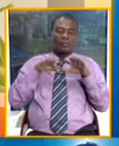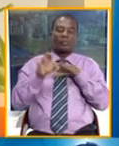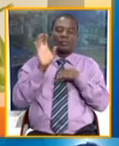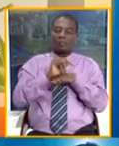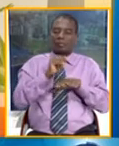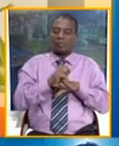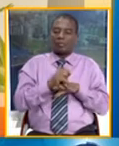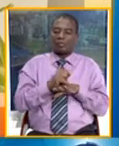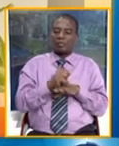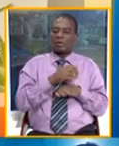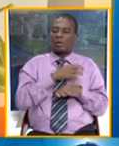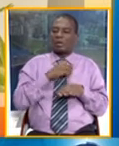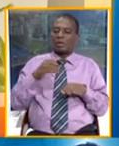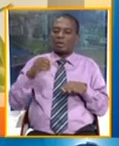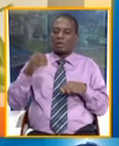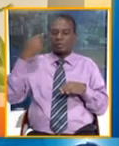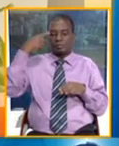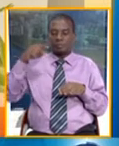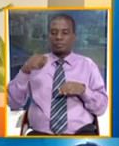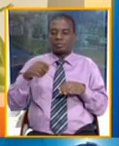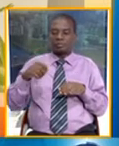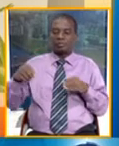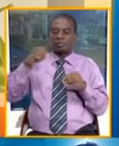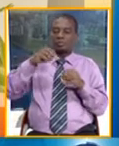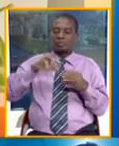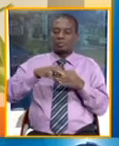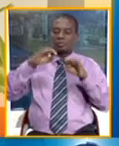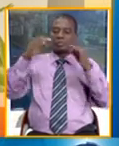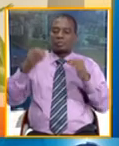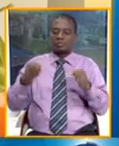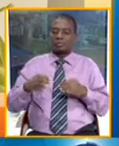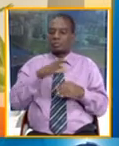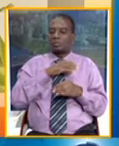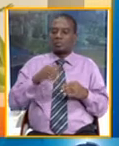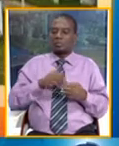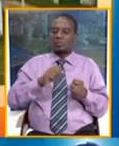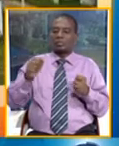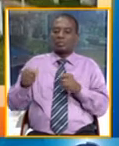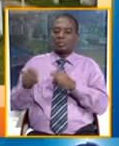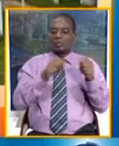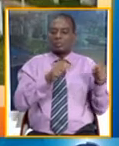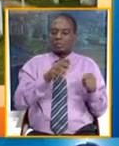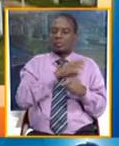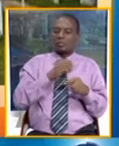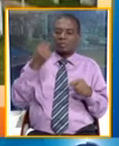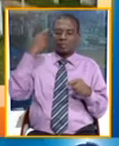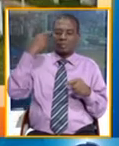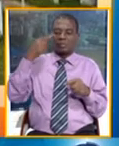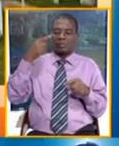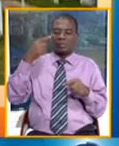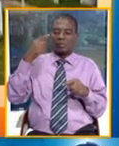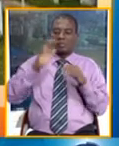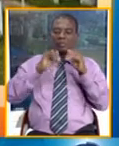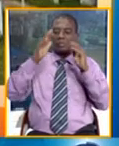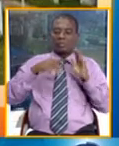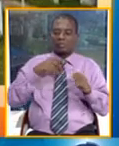secteur plaident en tout cas pour une accentuation de cette formule de transfert de propriété immobilière. Les promoteurs